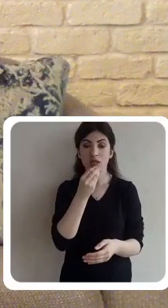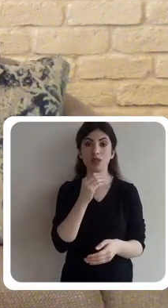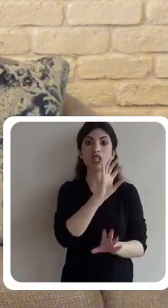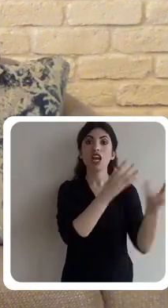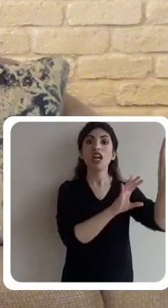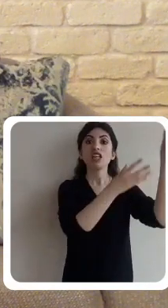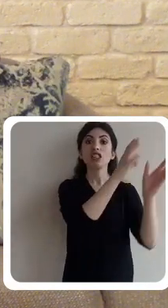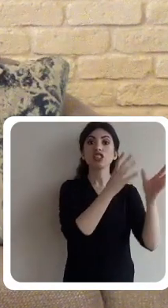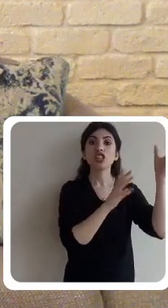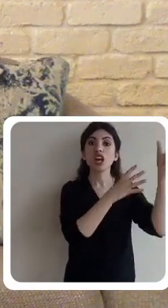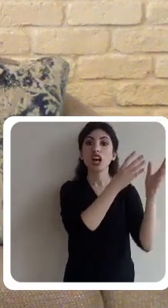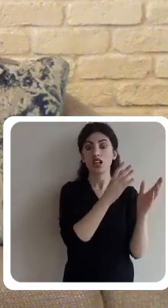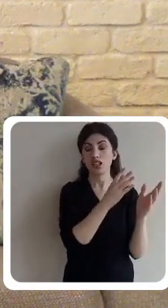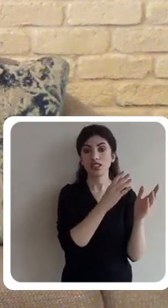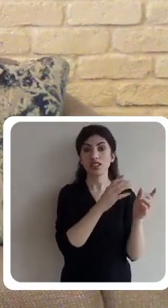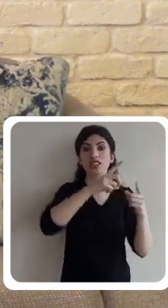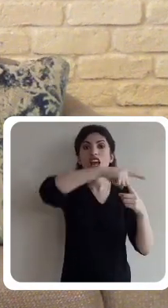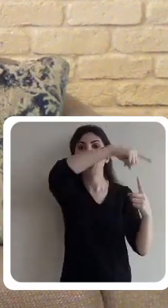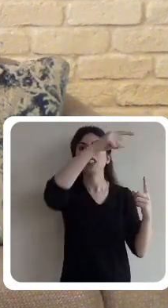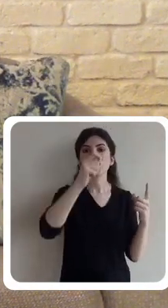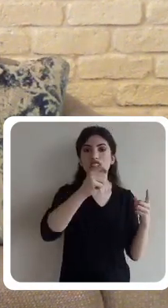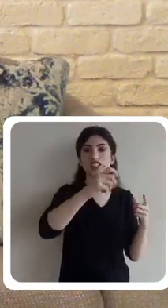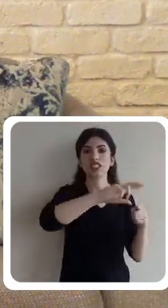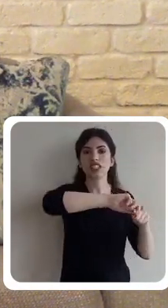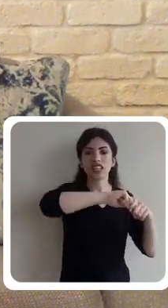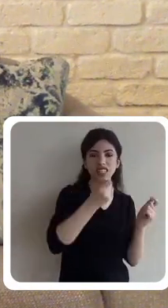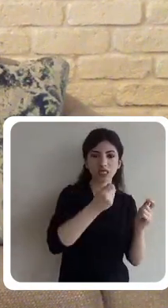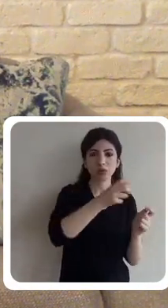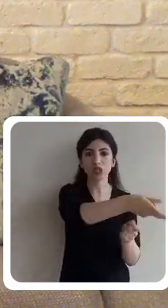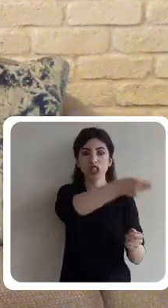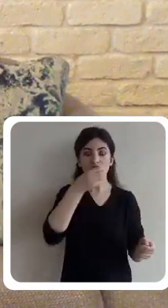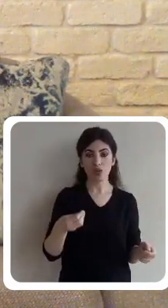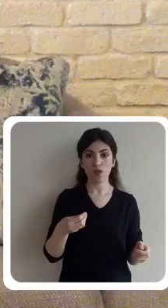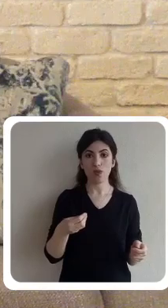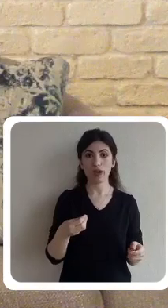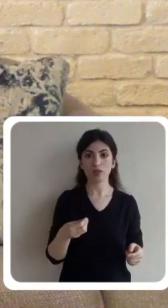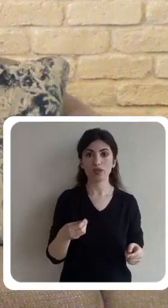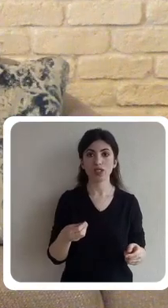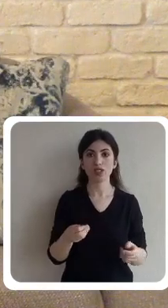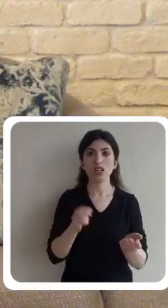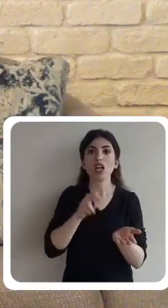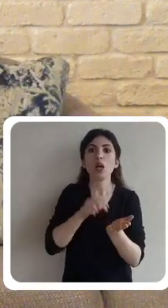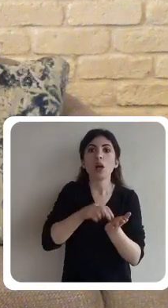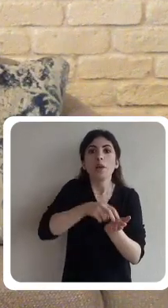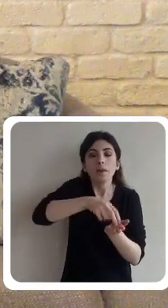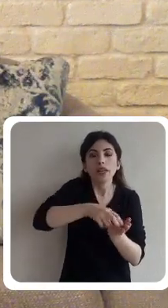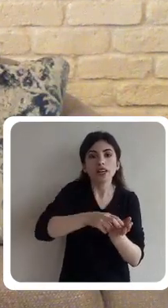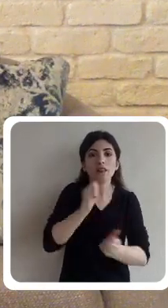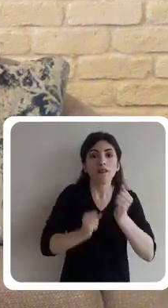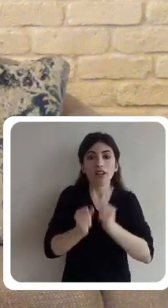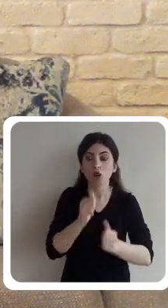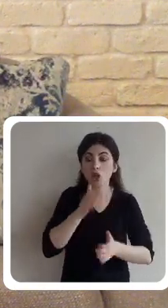dönmüş. Karga onu rahatsız etmeyince çalı ona bir çırpı vermiş. Çırpıyı alıp